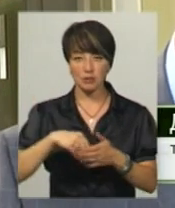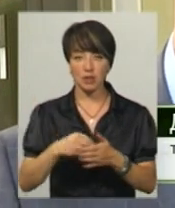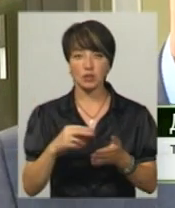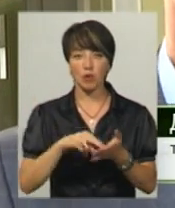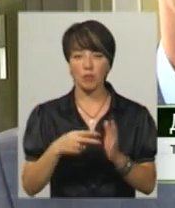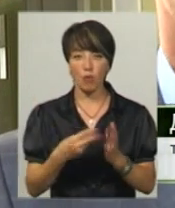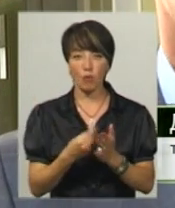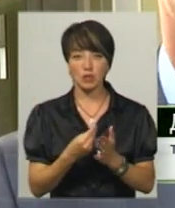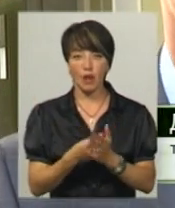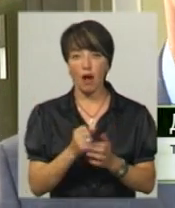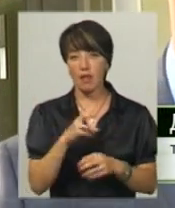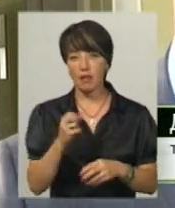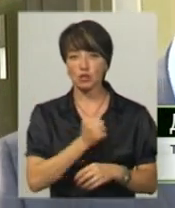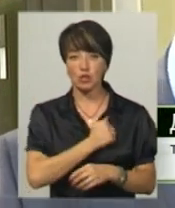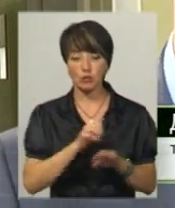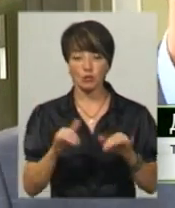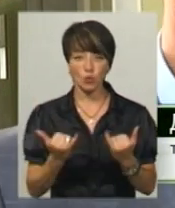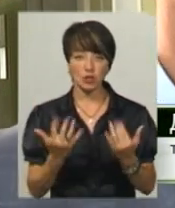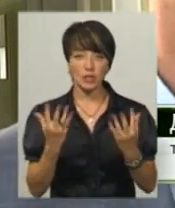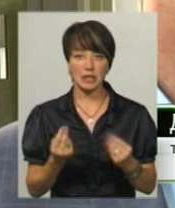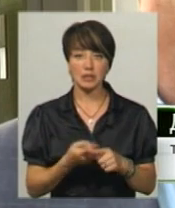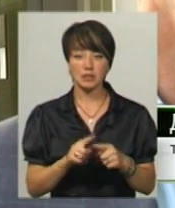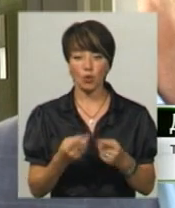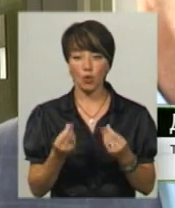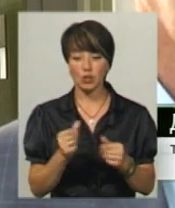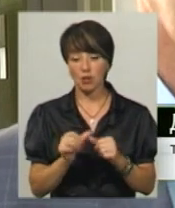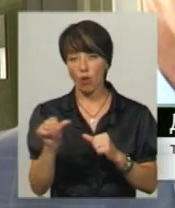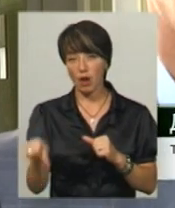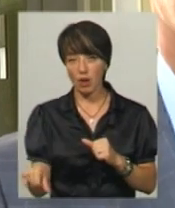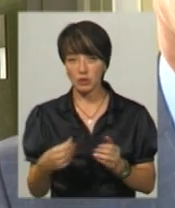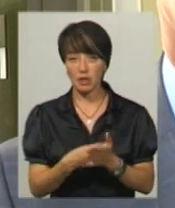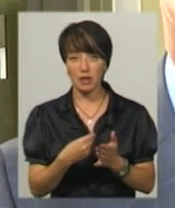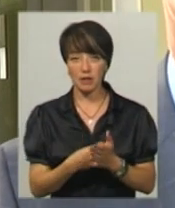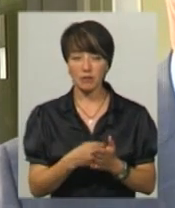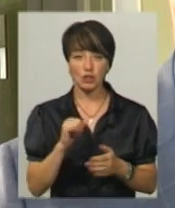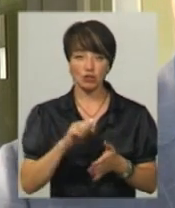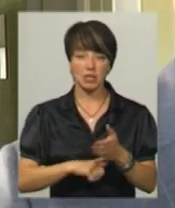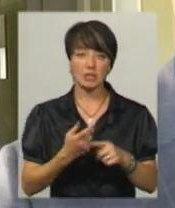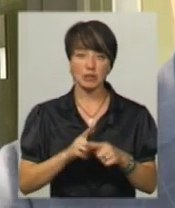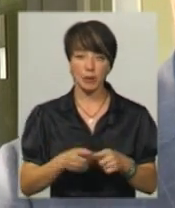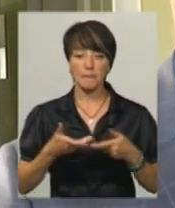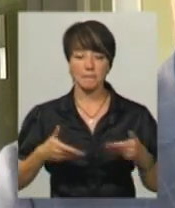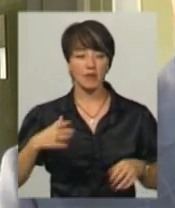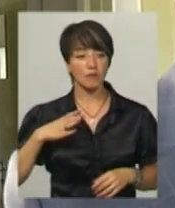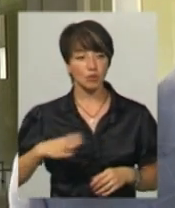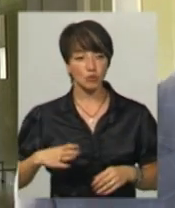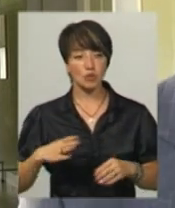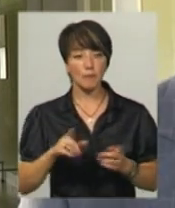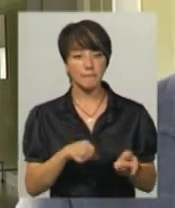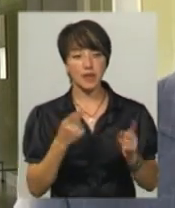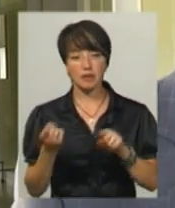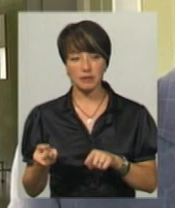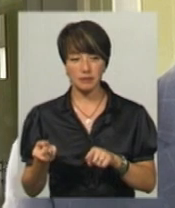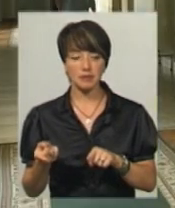передбачені в тарифі, але, на жаль, на сьогоднішній день ці кошти виведені з тарифу, і через те ми вимушені перейти на